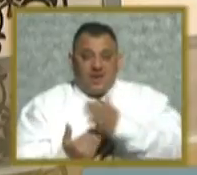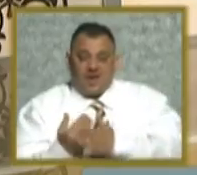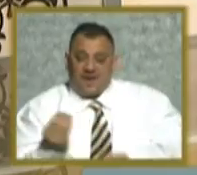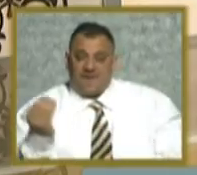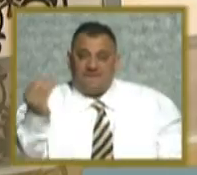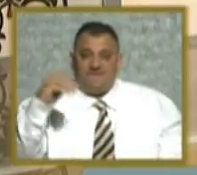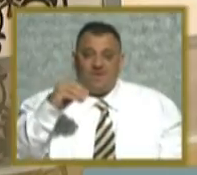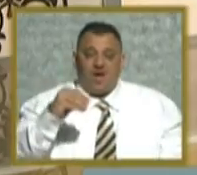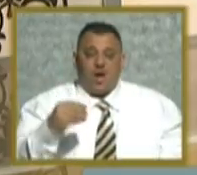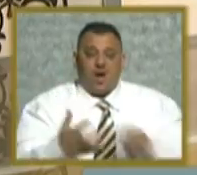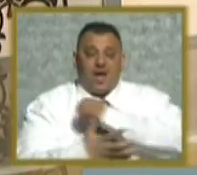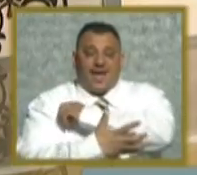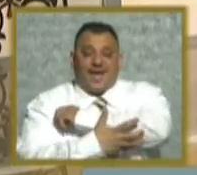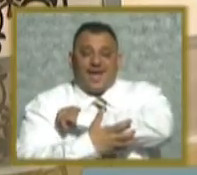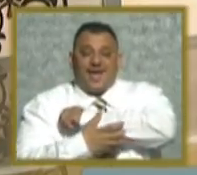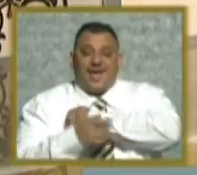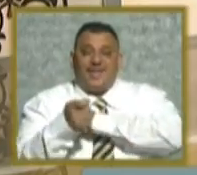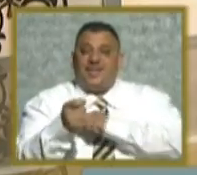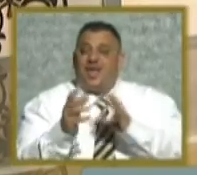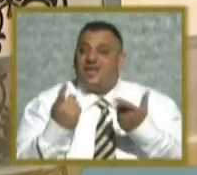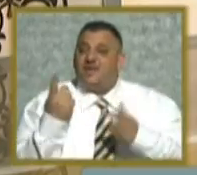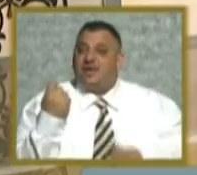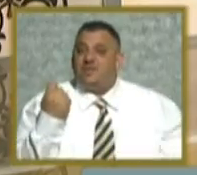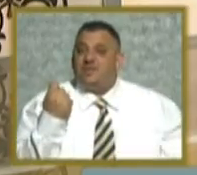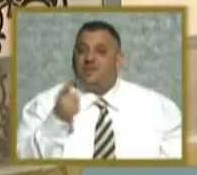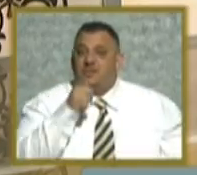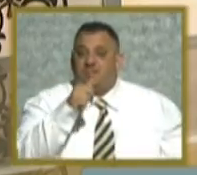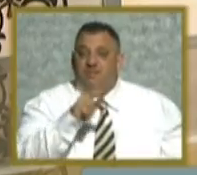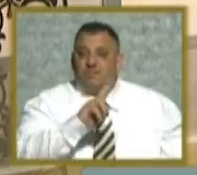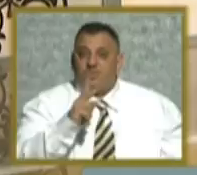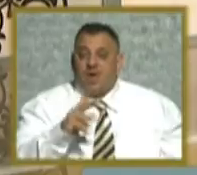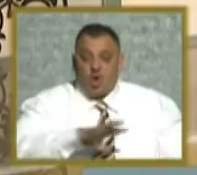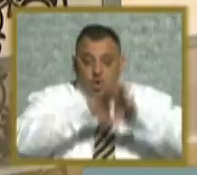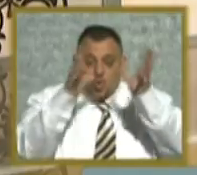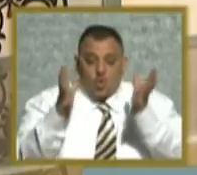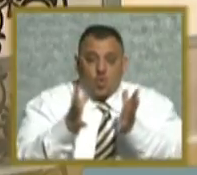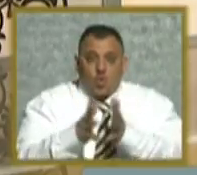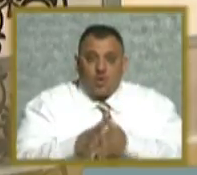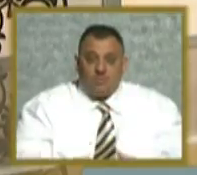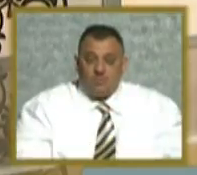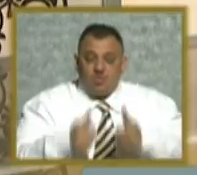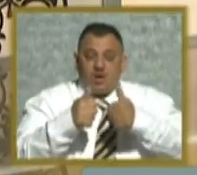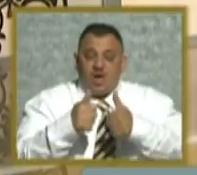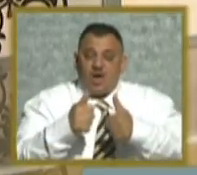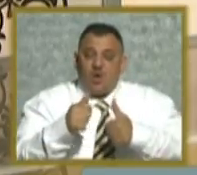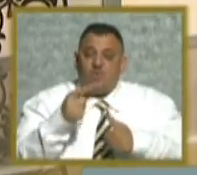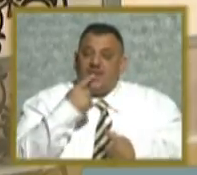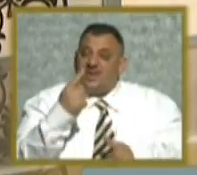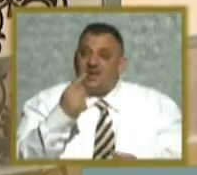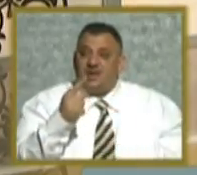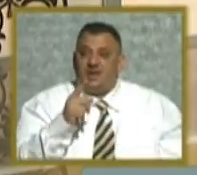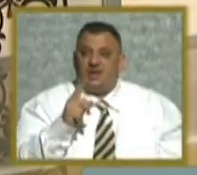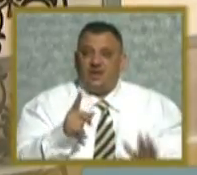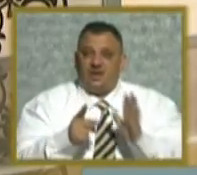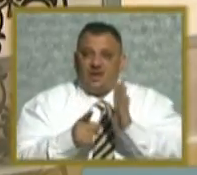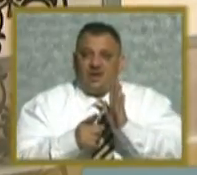18,000 في شهرين طلعت صدقة، هل يجوز لي إنه نجمع قبل يعني عليهم كلهم والله إنه خلاص على 18,000 طلعت؟ عفوا يا